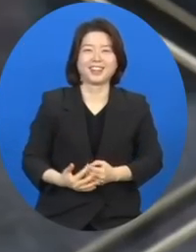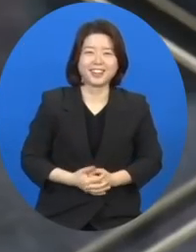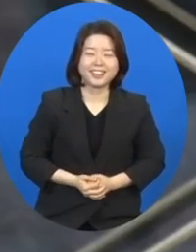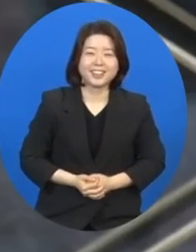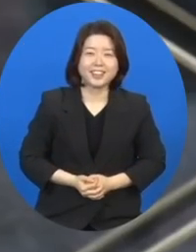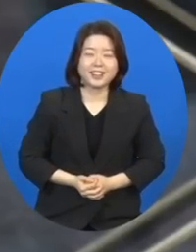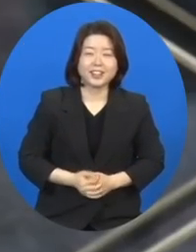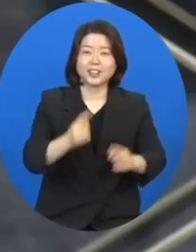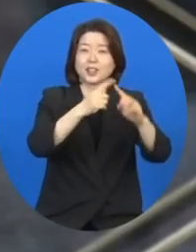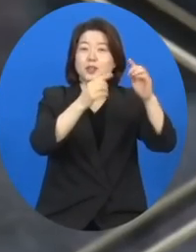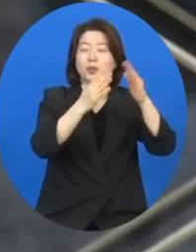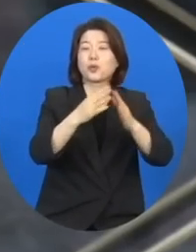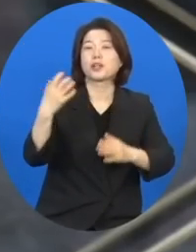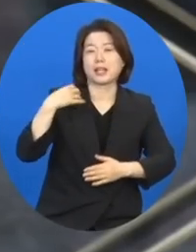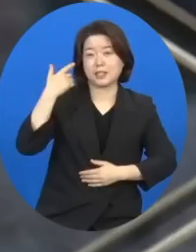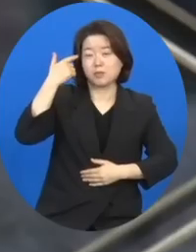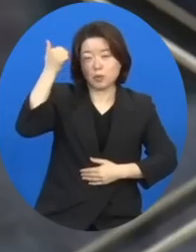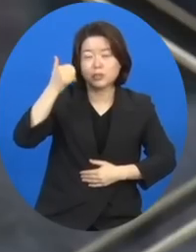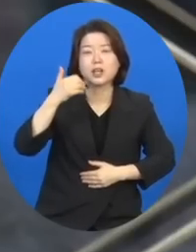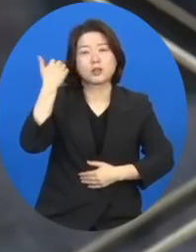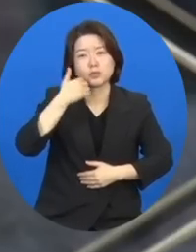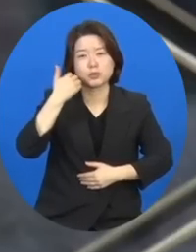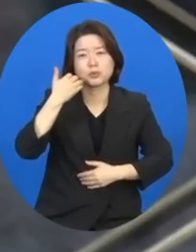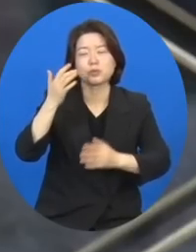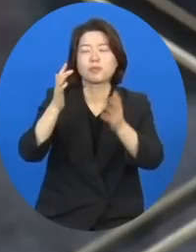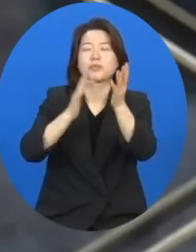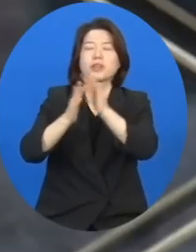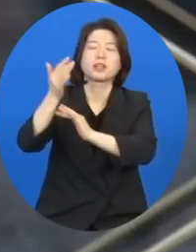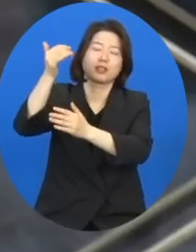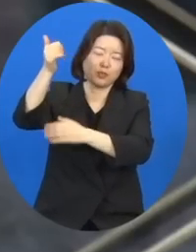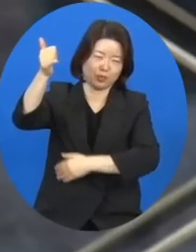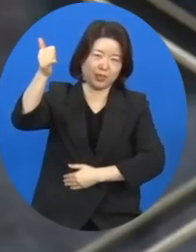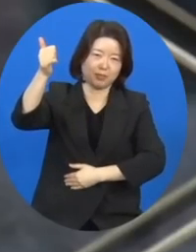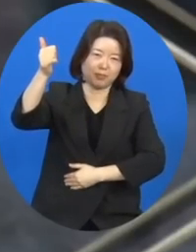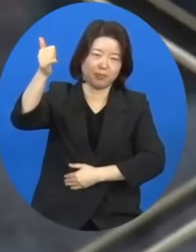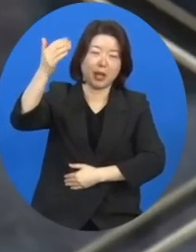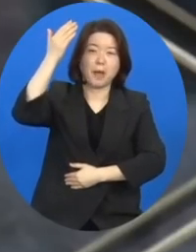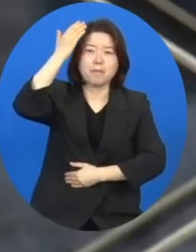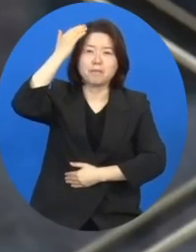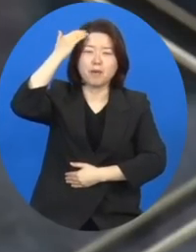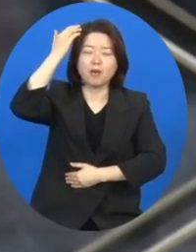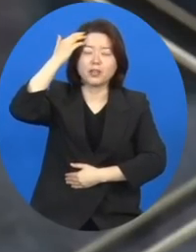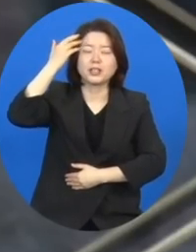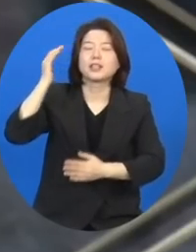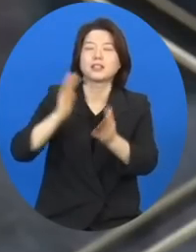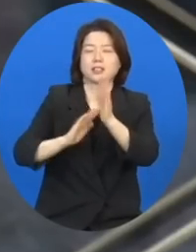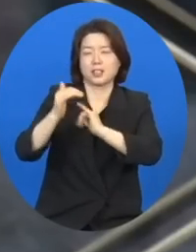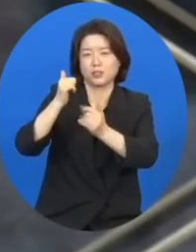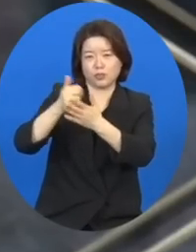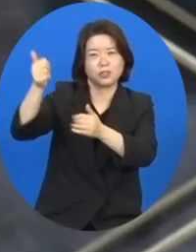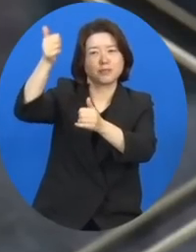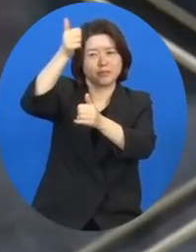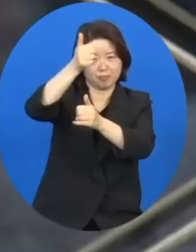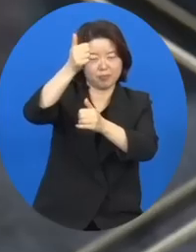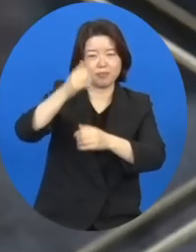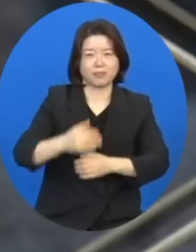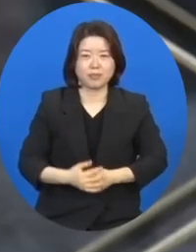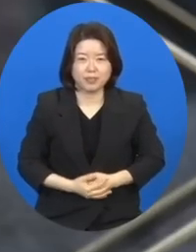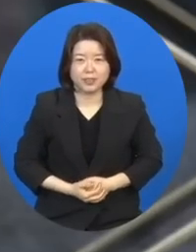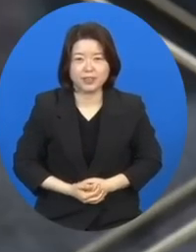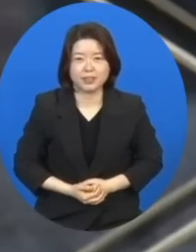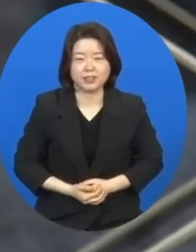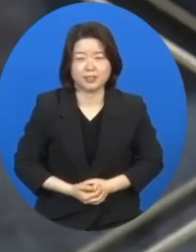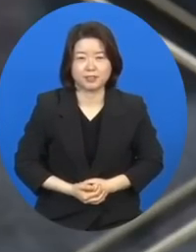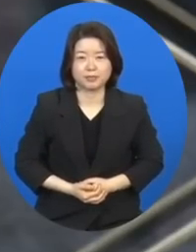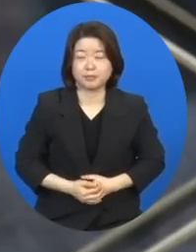교회 담임 목사는 바로 예수님, 머리는 예수님이시다 라고 분명히 말씀하고 있어요. 자,